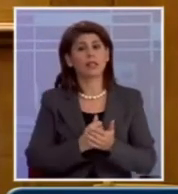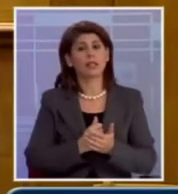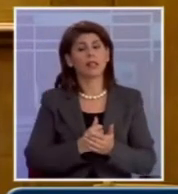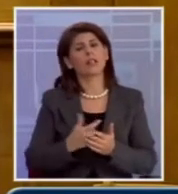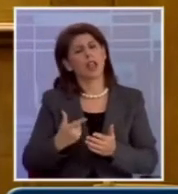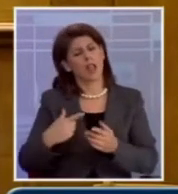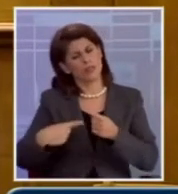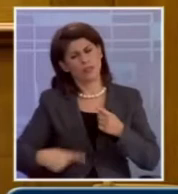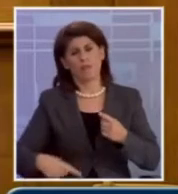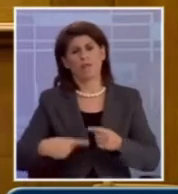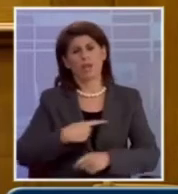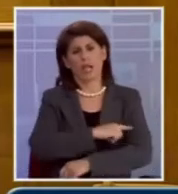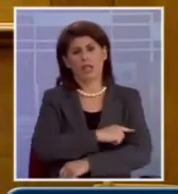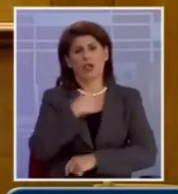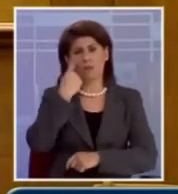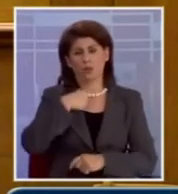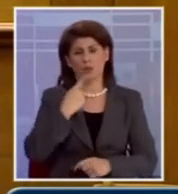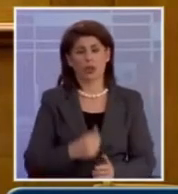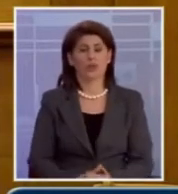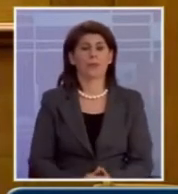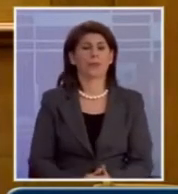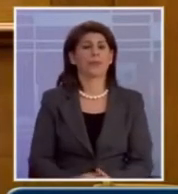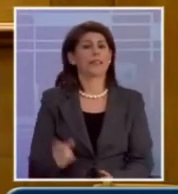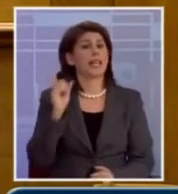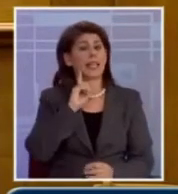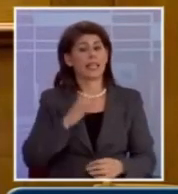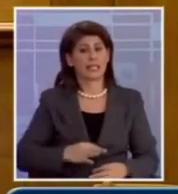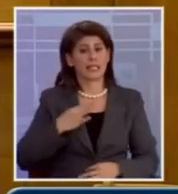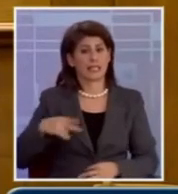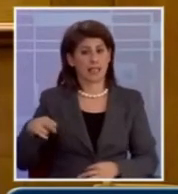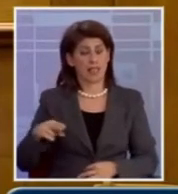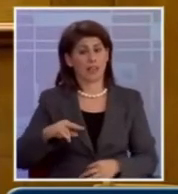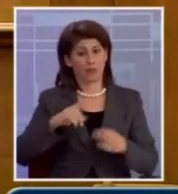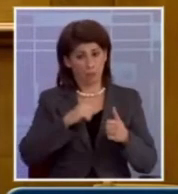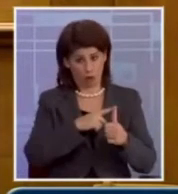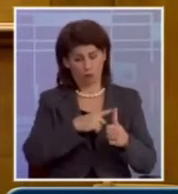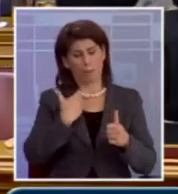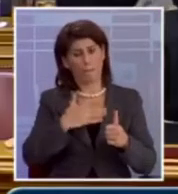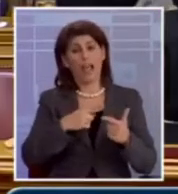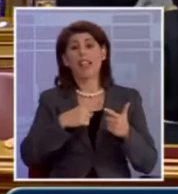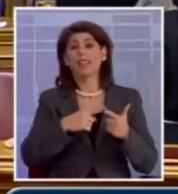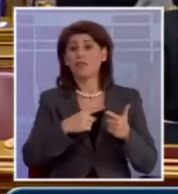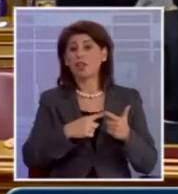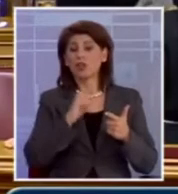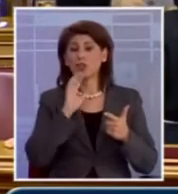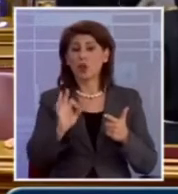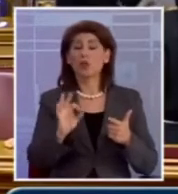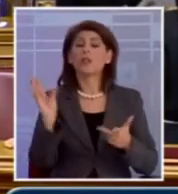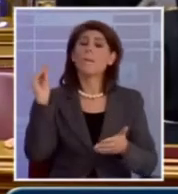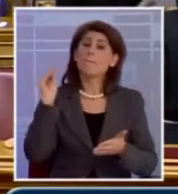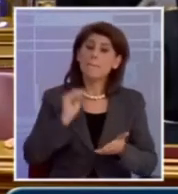παραϊατρικό προσωπικό. Κυρίες και κύριοι συνάδελφοι, δεύτερος στόχος μας είναι η